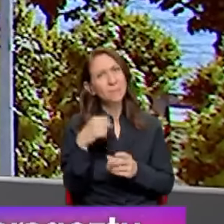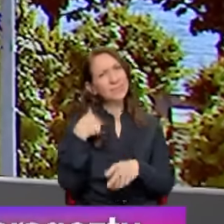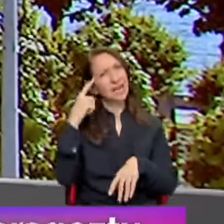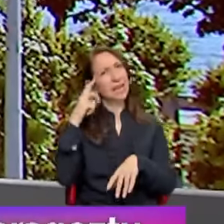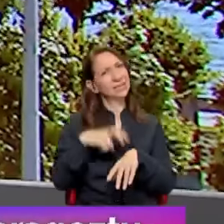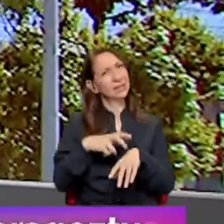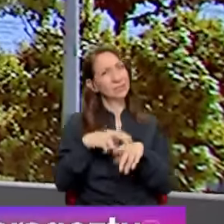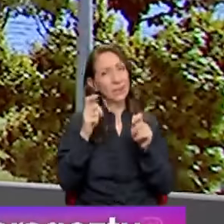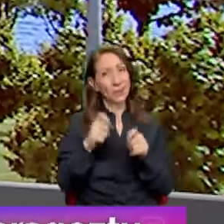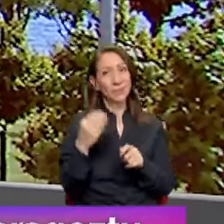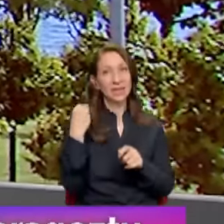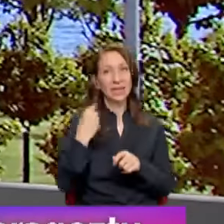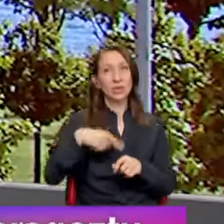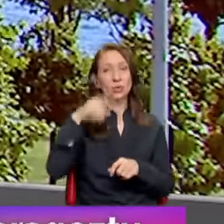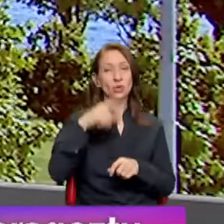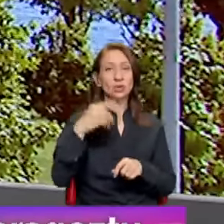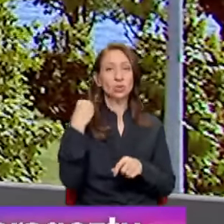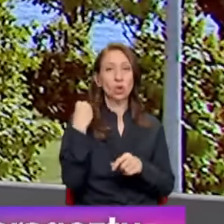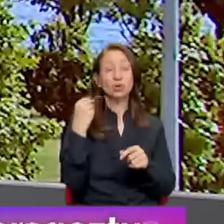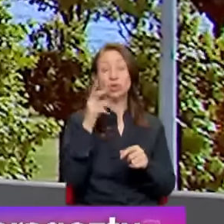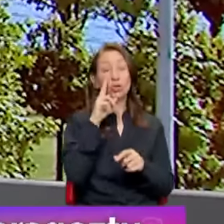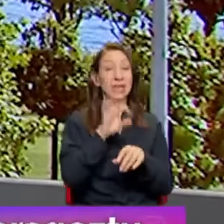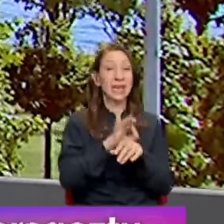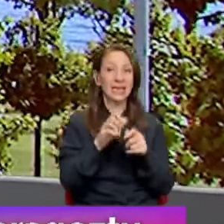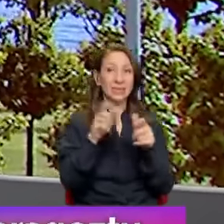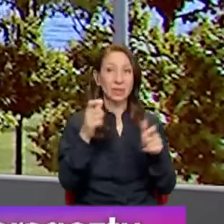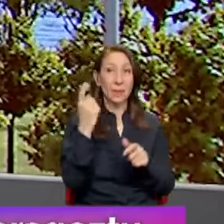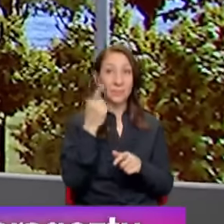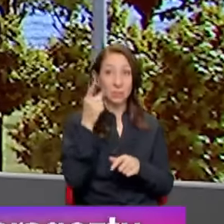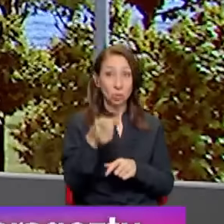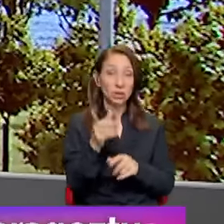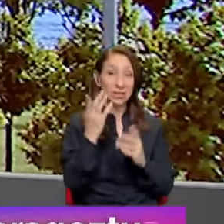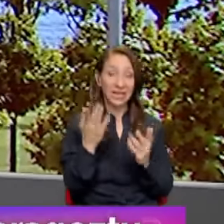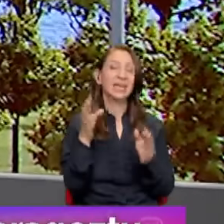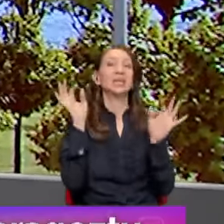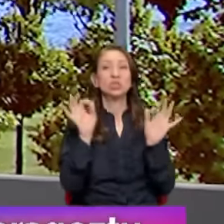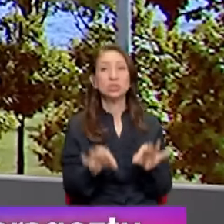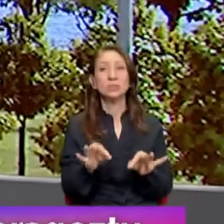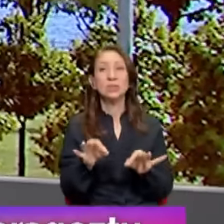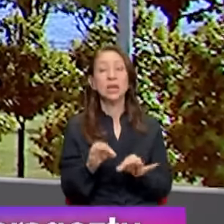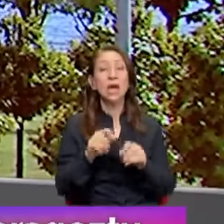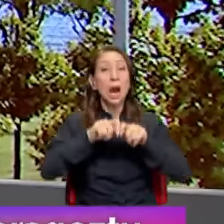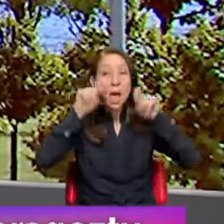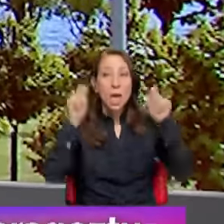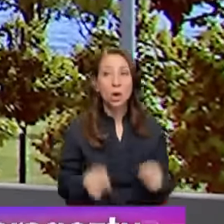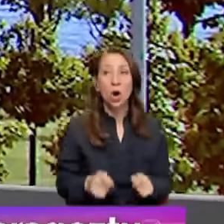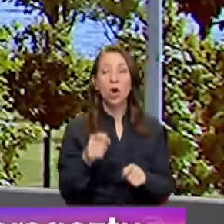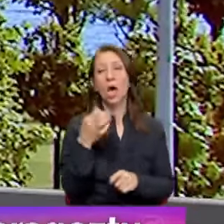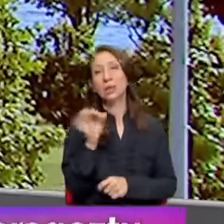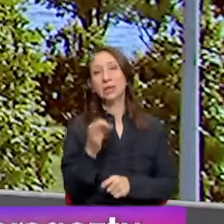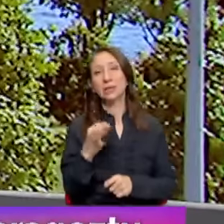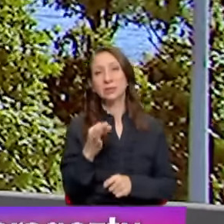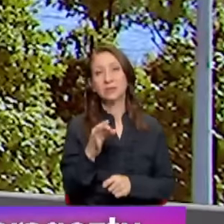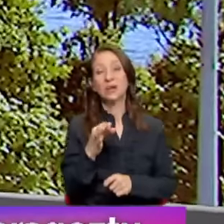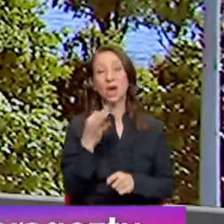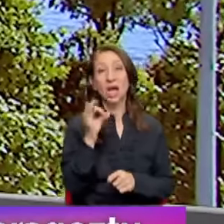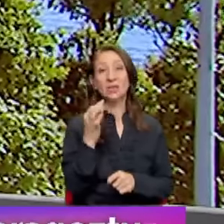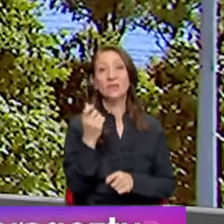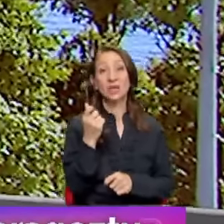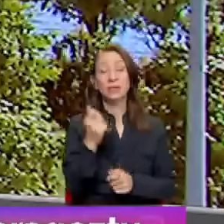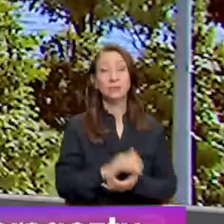hatırlatmasını yapalım Yeni günün son dakika gelişmelerinden birisi bu idi şimdi rekor kıran altın ve